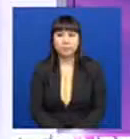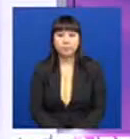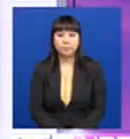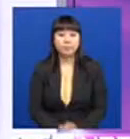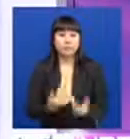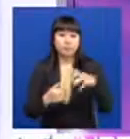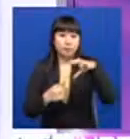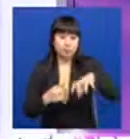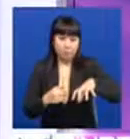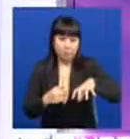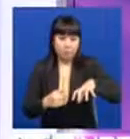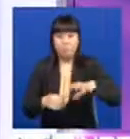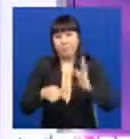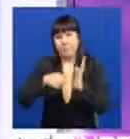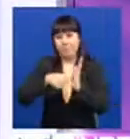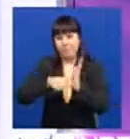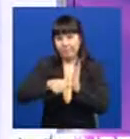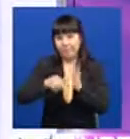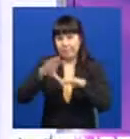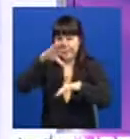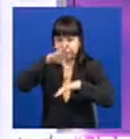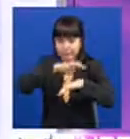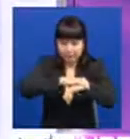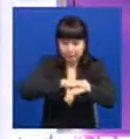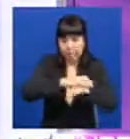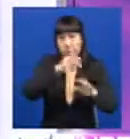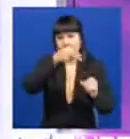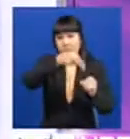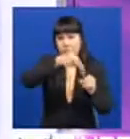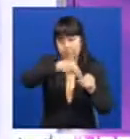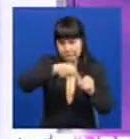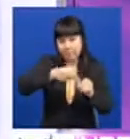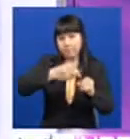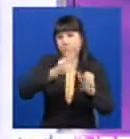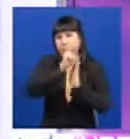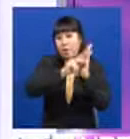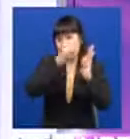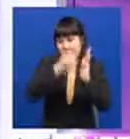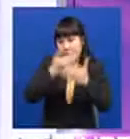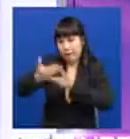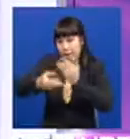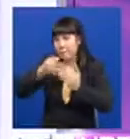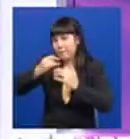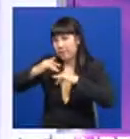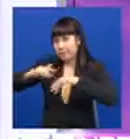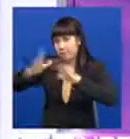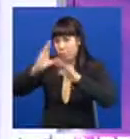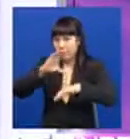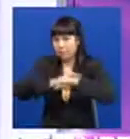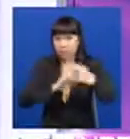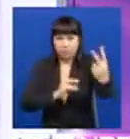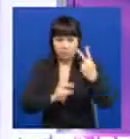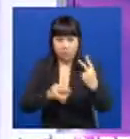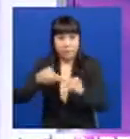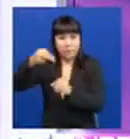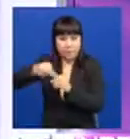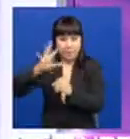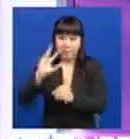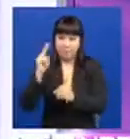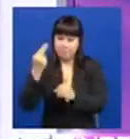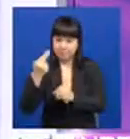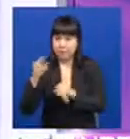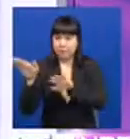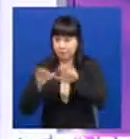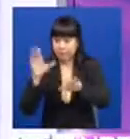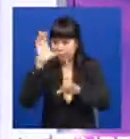และกรมศุลกากรจับกุมขบวนการลักลอบขายน้ำมันเถื่อนกลางทะเลนะคะได้ผู้ต้องหา 2คนพร้อมยึดน้ำมัน 5,000เตรียมขยาย